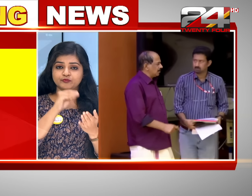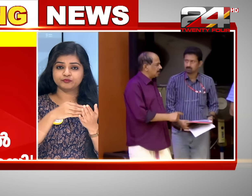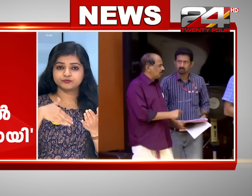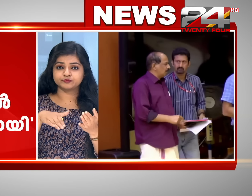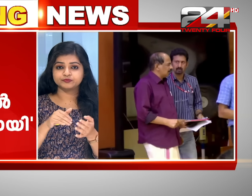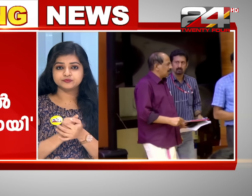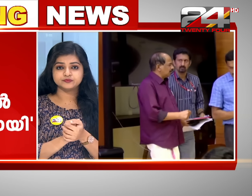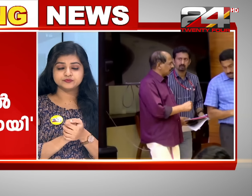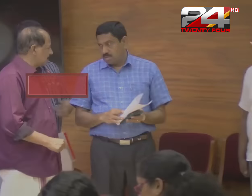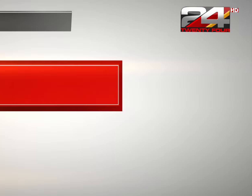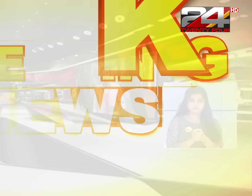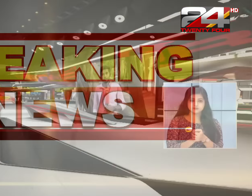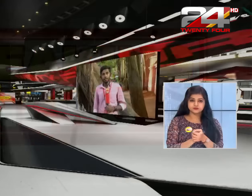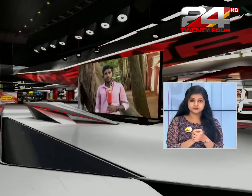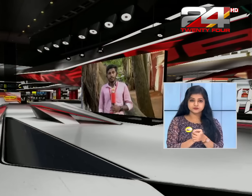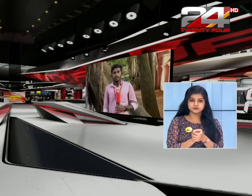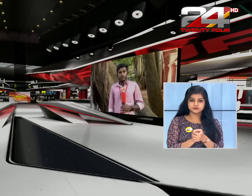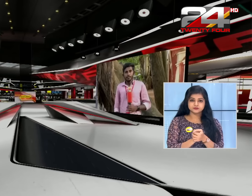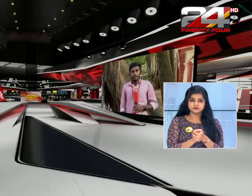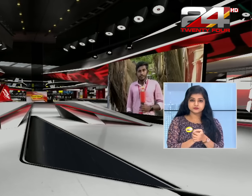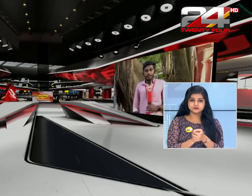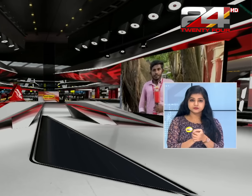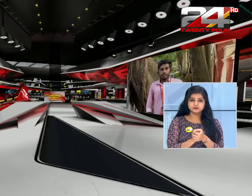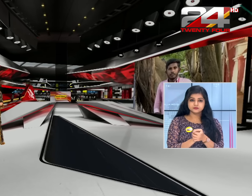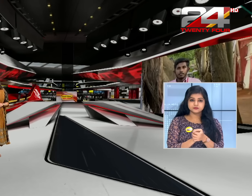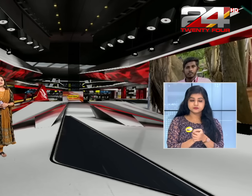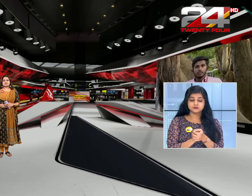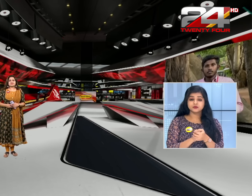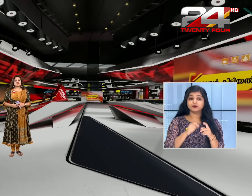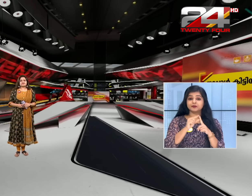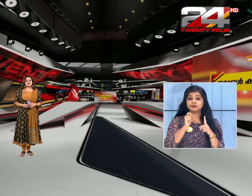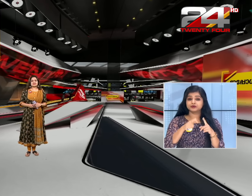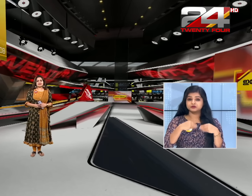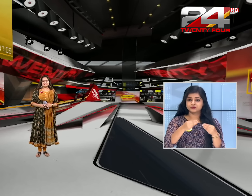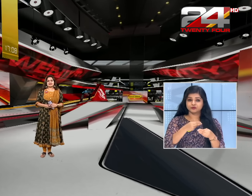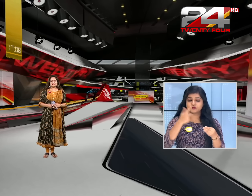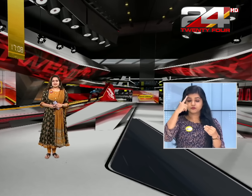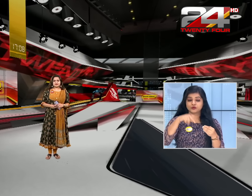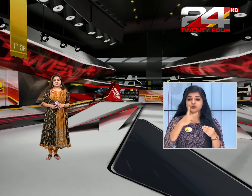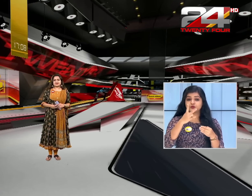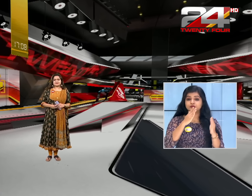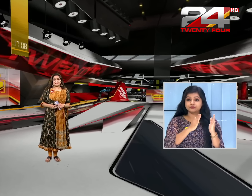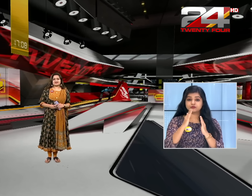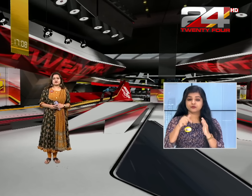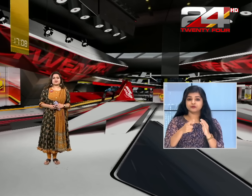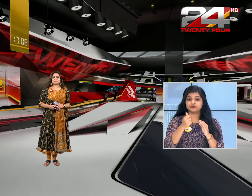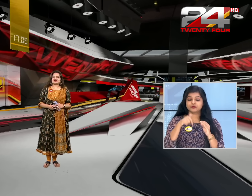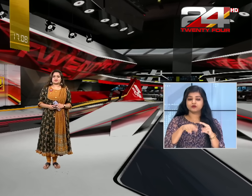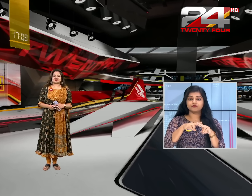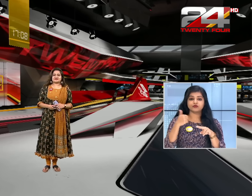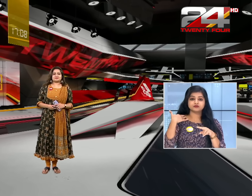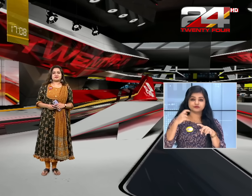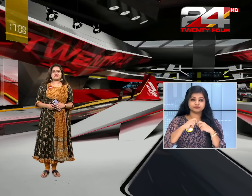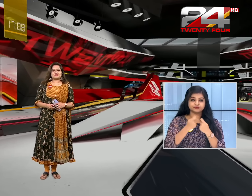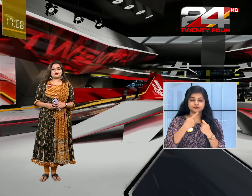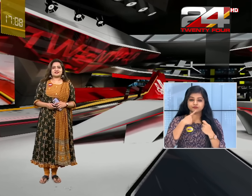പ്രവിത അഖിൽ ഷാൻ സാർ ആണ് വിവരങ്ങൾ നൽകിയത് ക്ഷേമ പെൻഷൻ വിതരണത്തിനായി രണ്ട് ഗടു പണം ധനവകുപ്പ് അനുവദിച്ചു